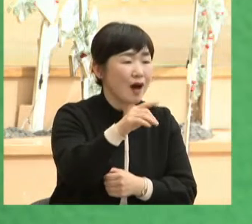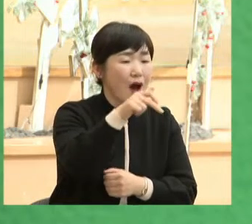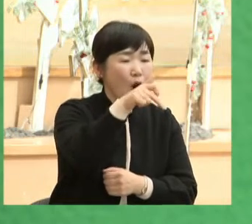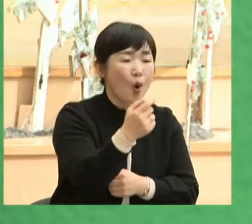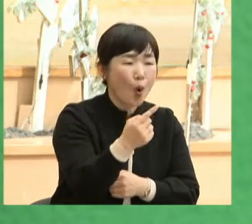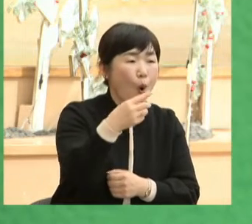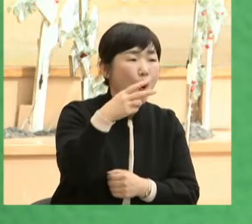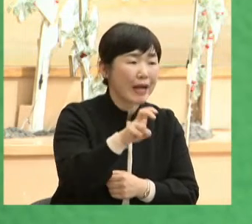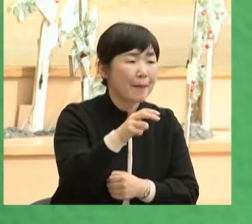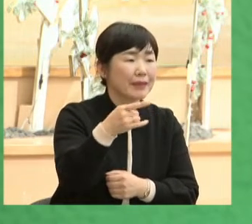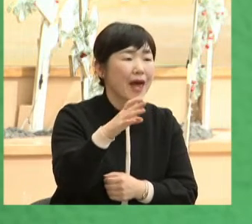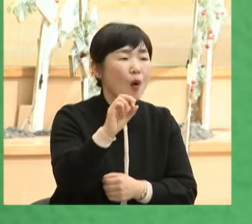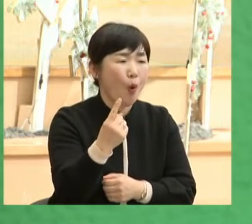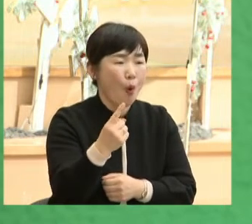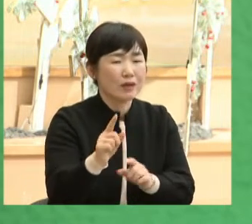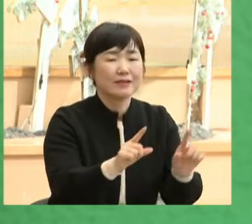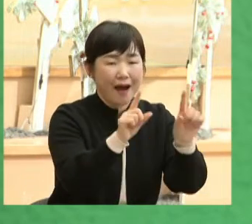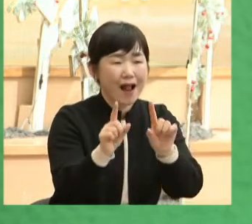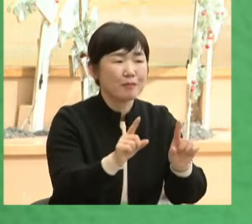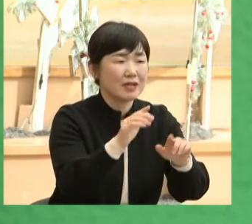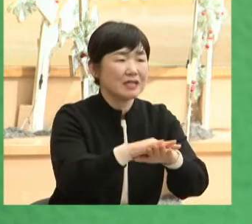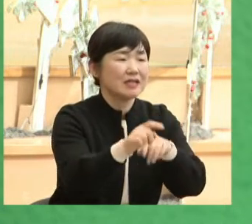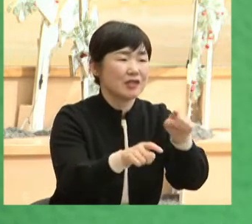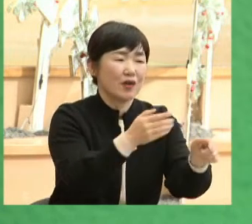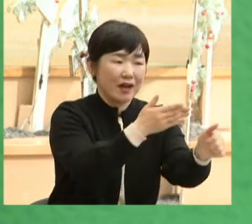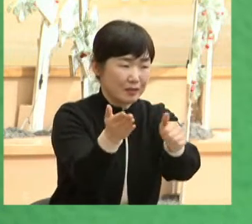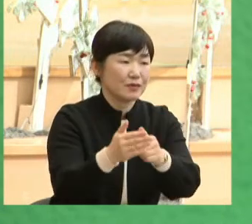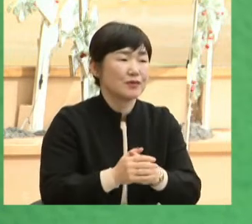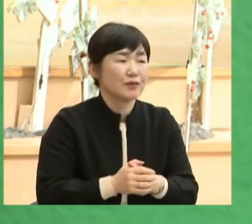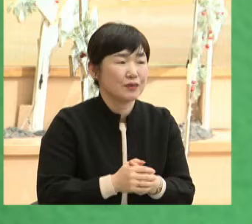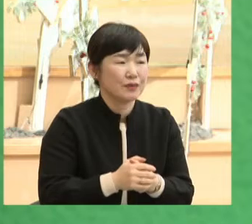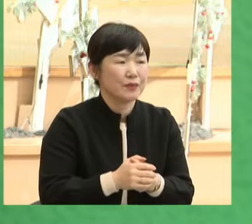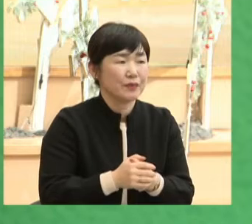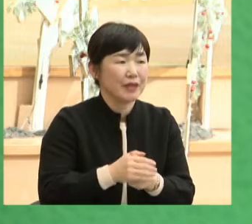코람데오의 삶을 살 수 있기를 죄이므로 출발합니다